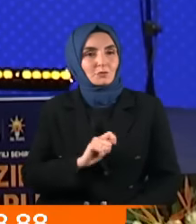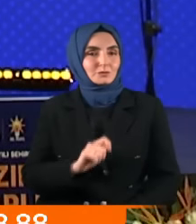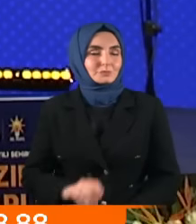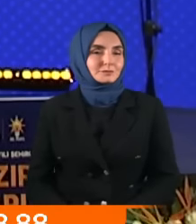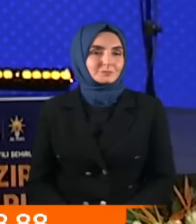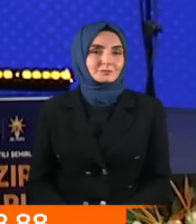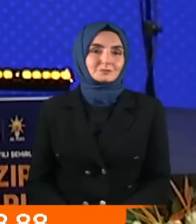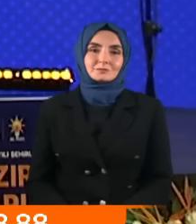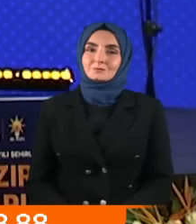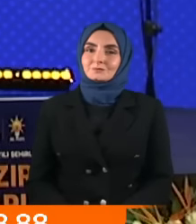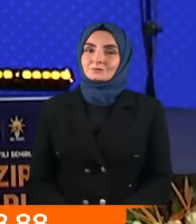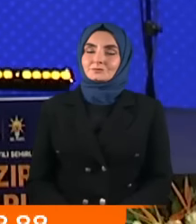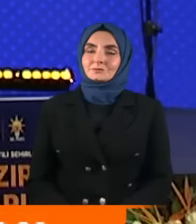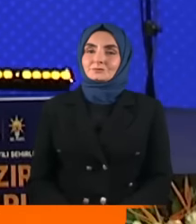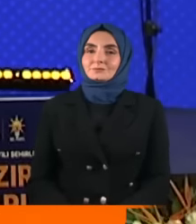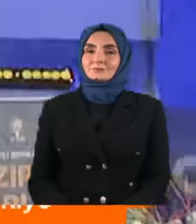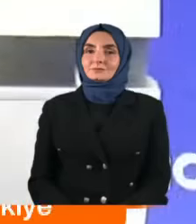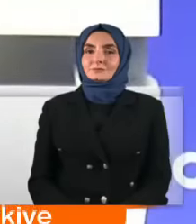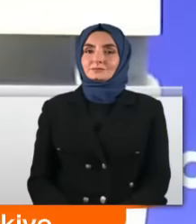Mehmet Öntürk.